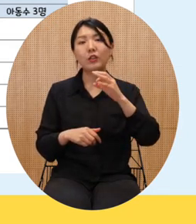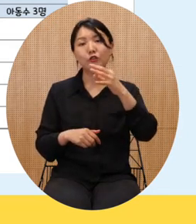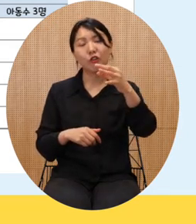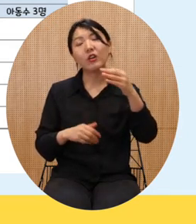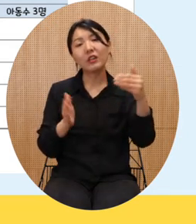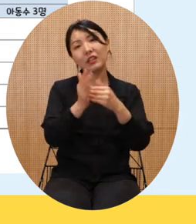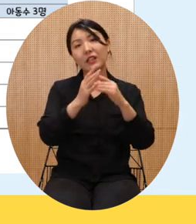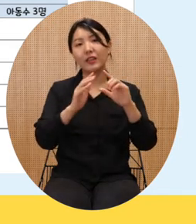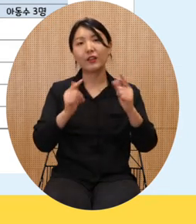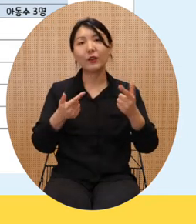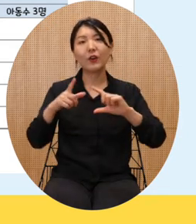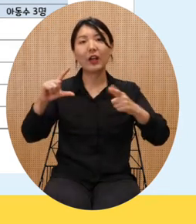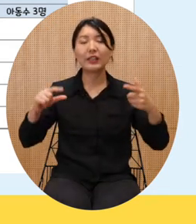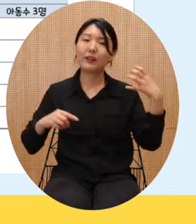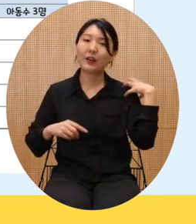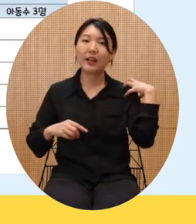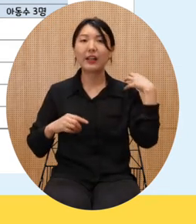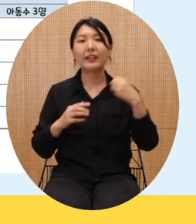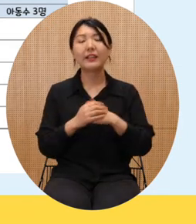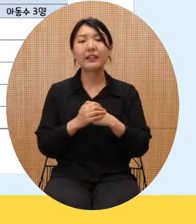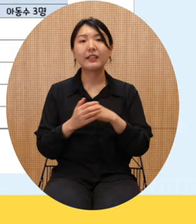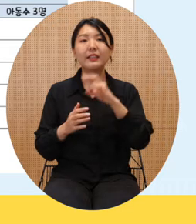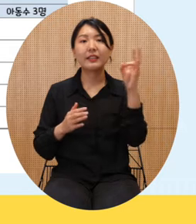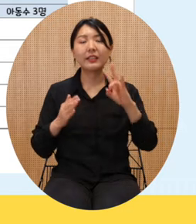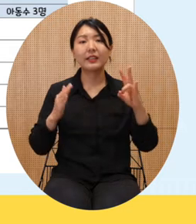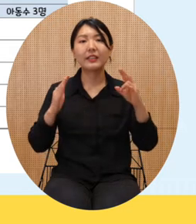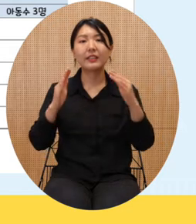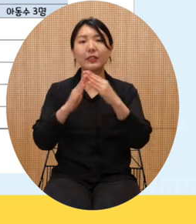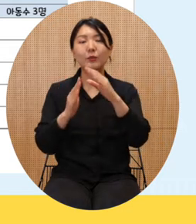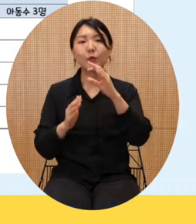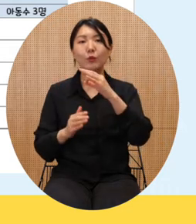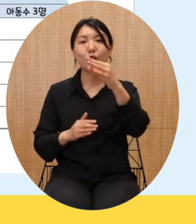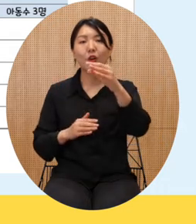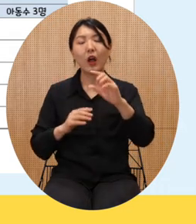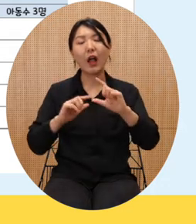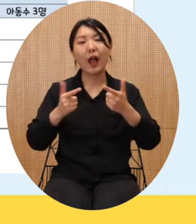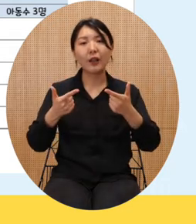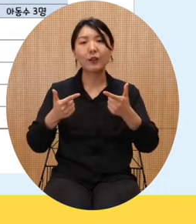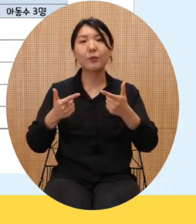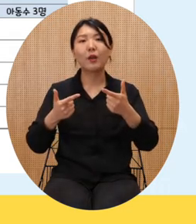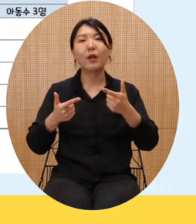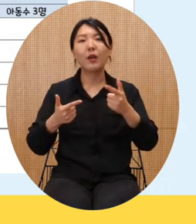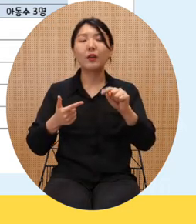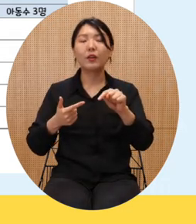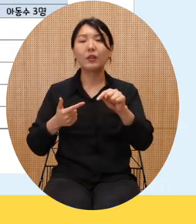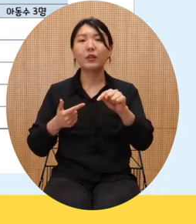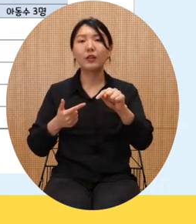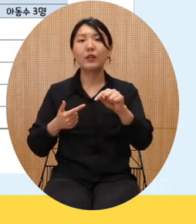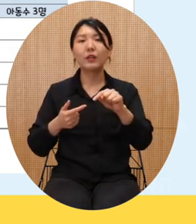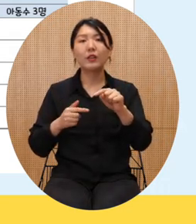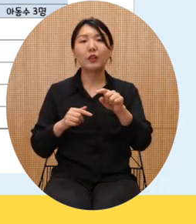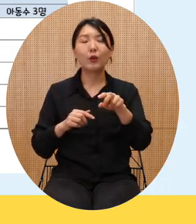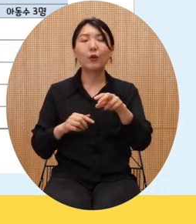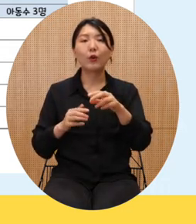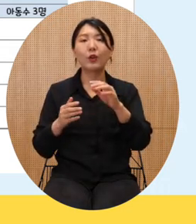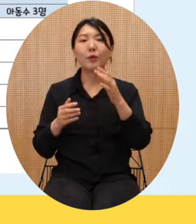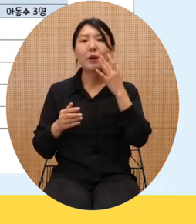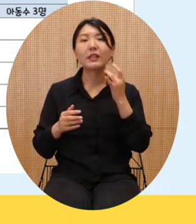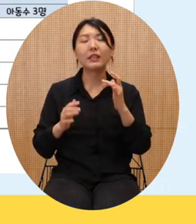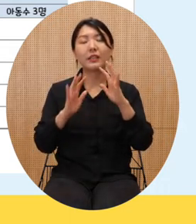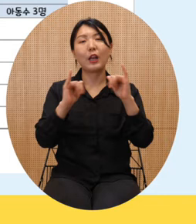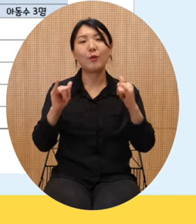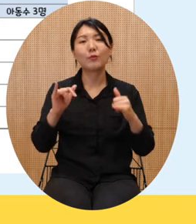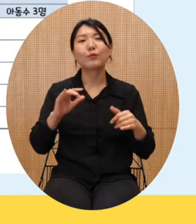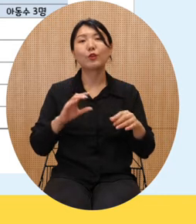단순하게 20만 원, 30만 원이 아니라 굉장히 다양한 역할을, 시흥형 주거비가 아니었으면 지원받지 못할 분들에 대한